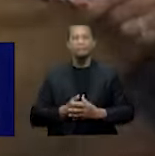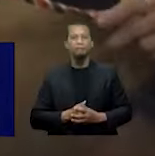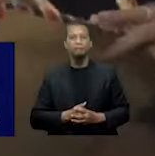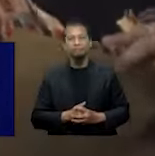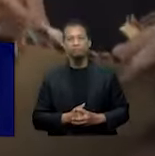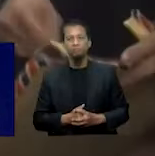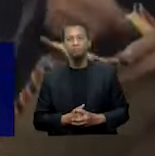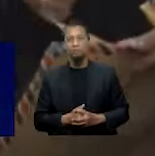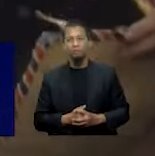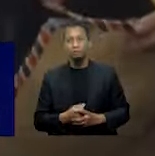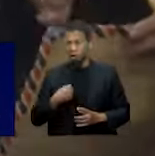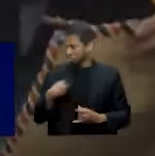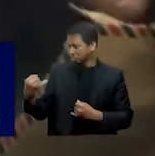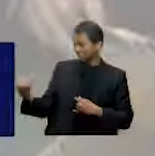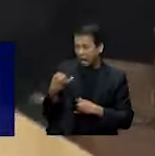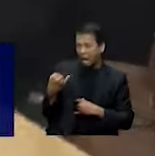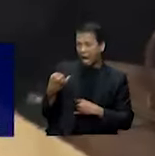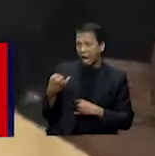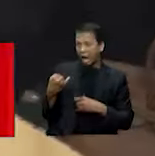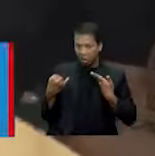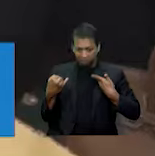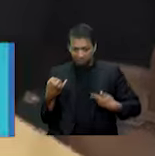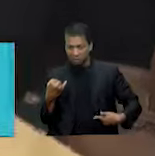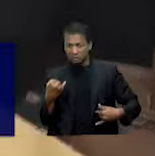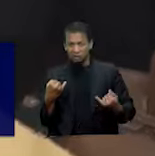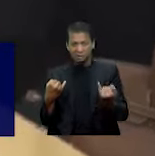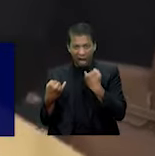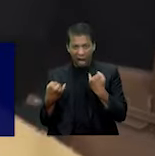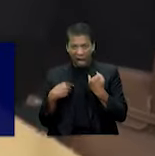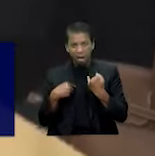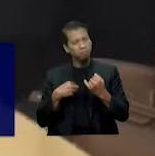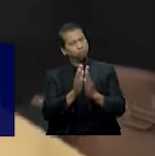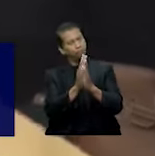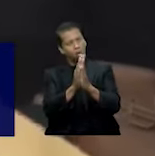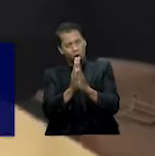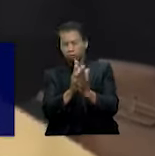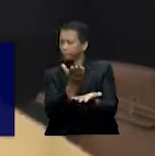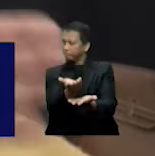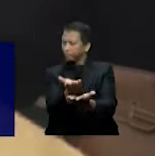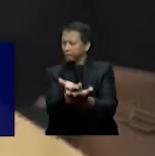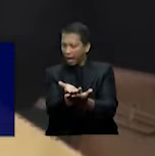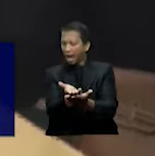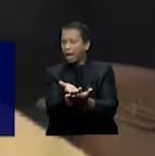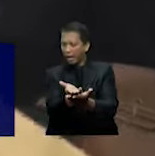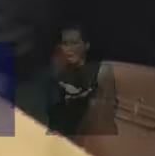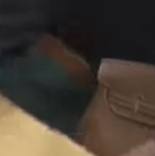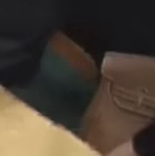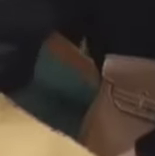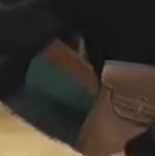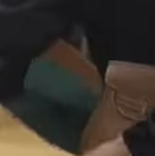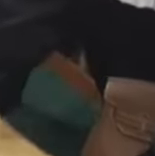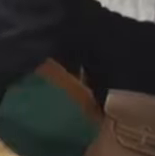didolimi, terus orang yang dipitnah, minta. Karena dengan yang dilakukan oleh Danu itu adalah kebohongan dan kebohongan semua